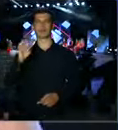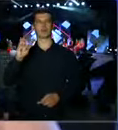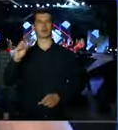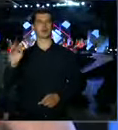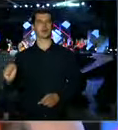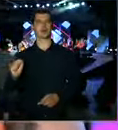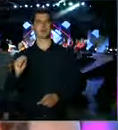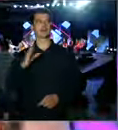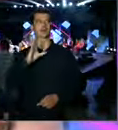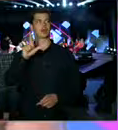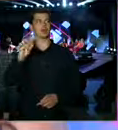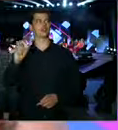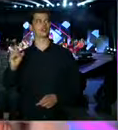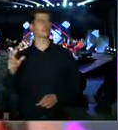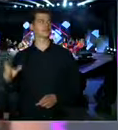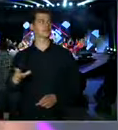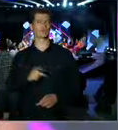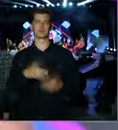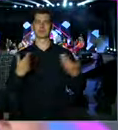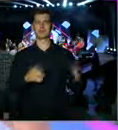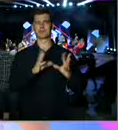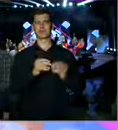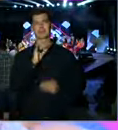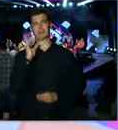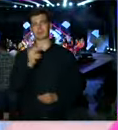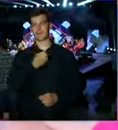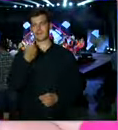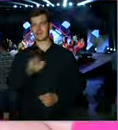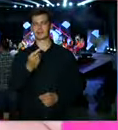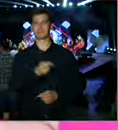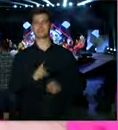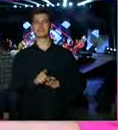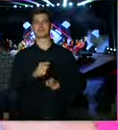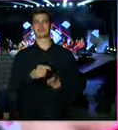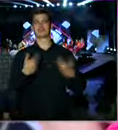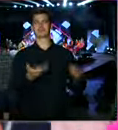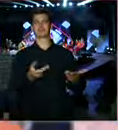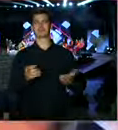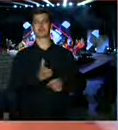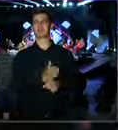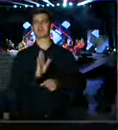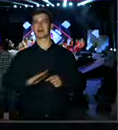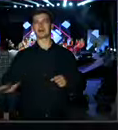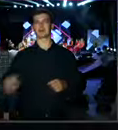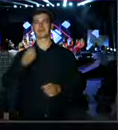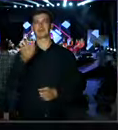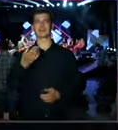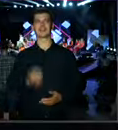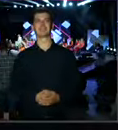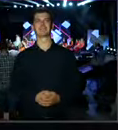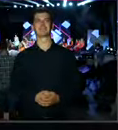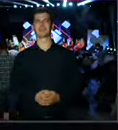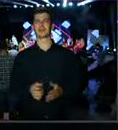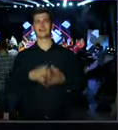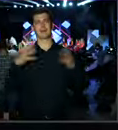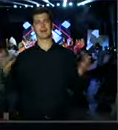Sobutka-Szlachcic. Otrzymują wszystkie panie oczywiście piękne kwiaty od Flora Queen, kwiaciarnia międzynarodowa.